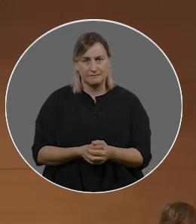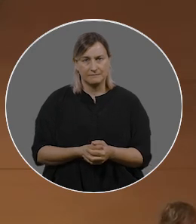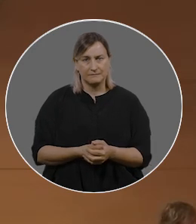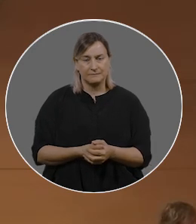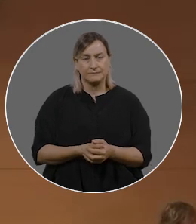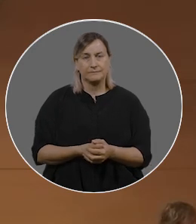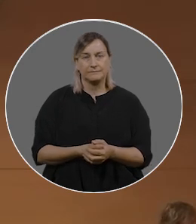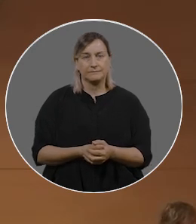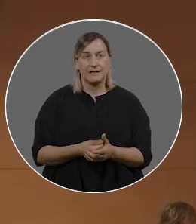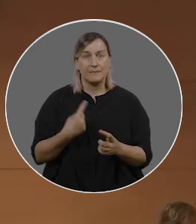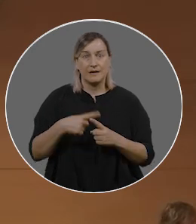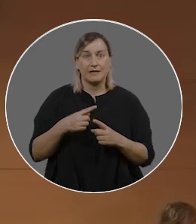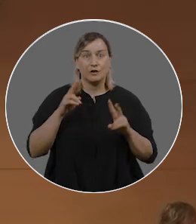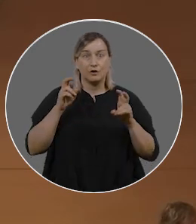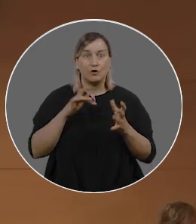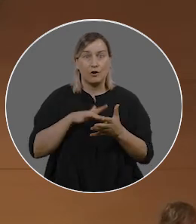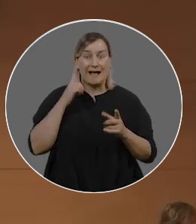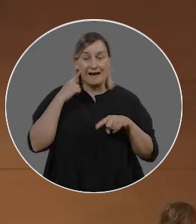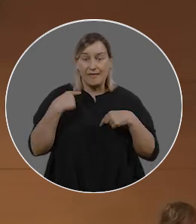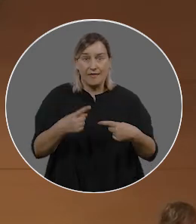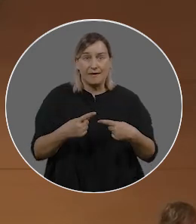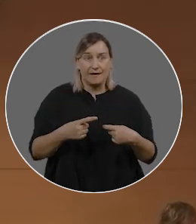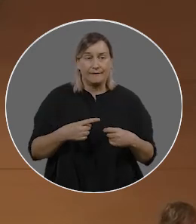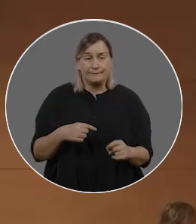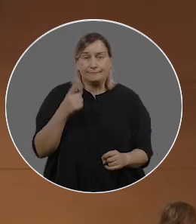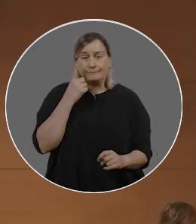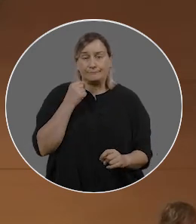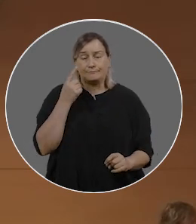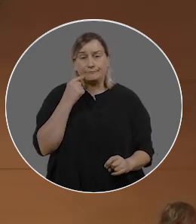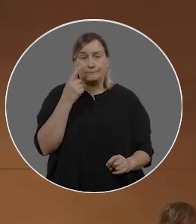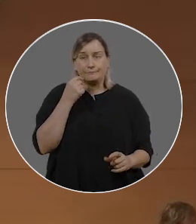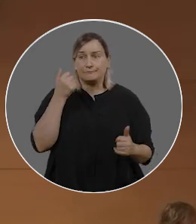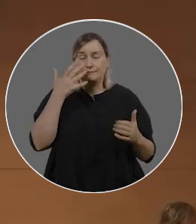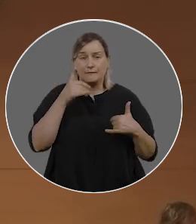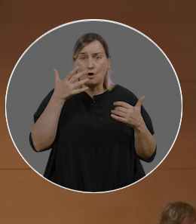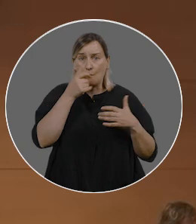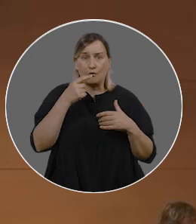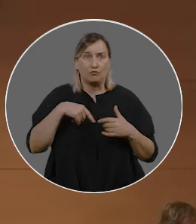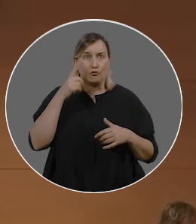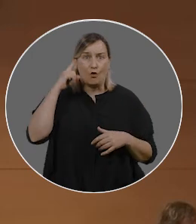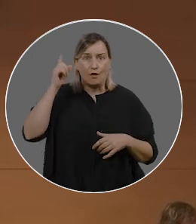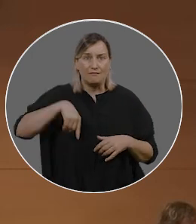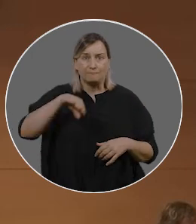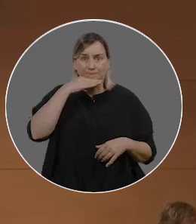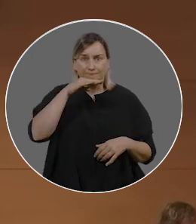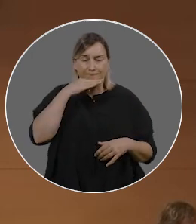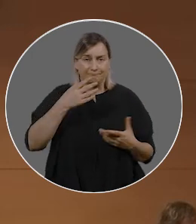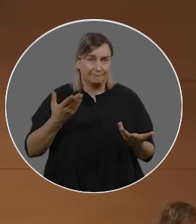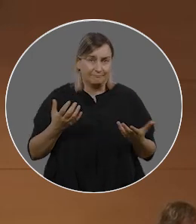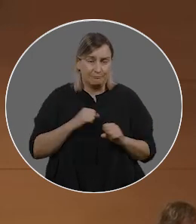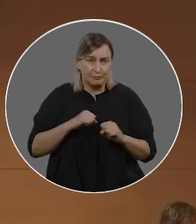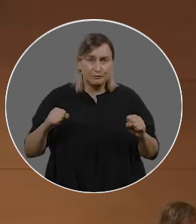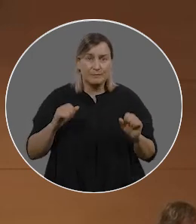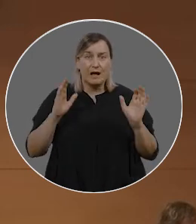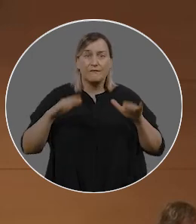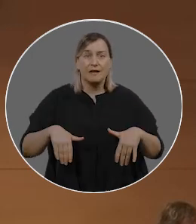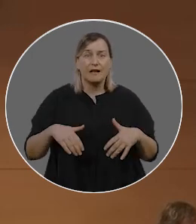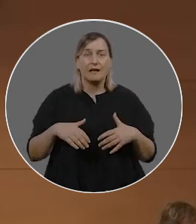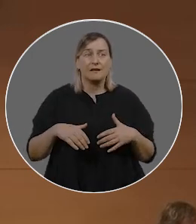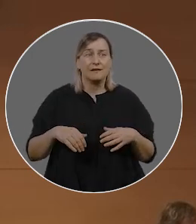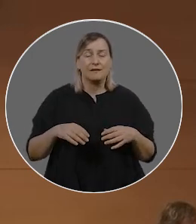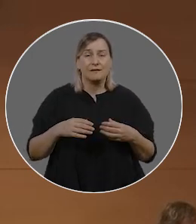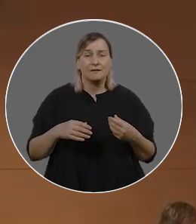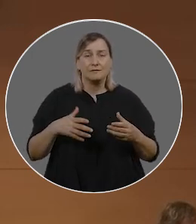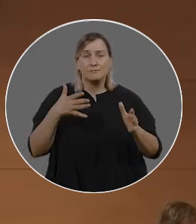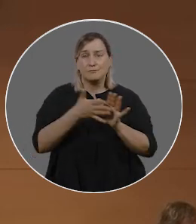poques, Perquè és una cosa que et trobes cada dia... que és com, no pots estar enfadat tot el dia amb el món, no?